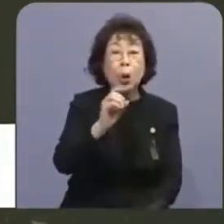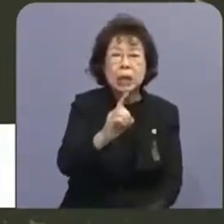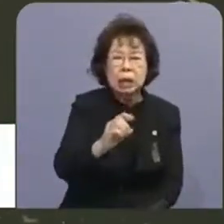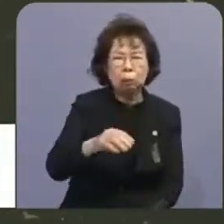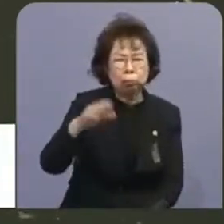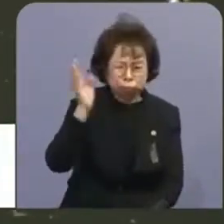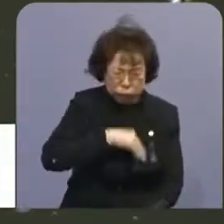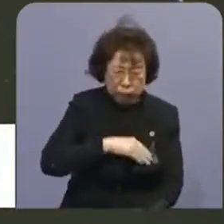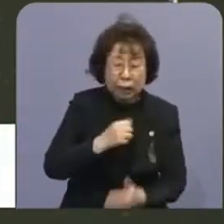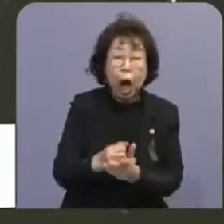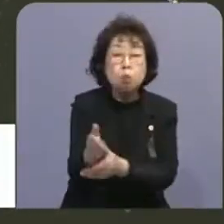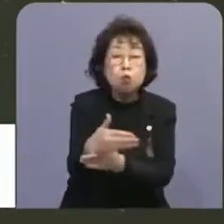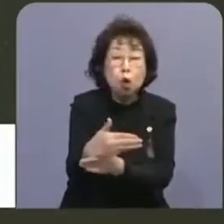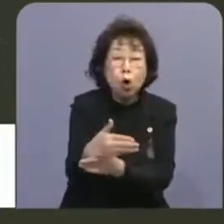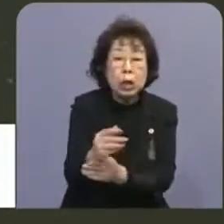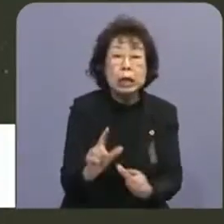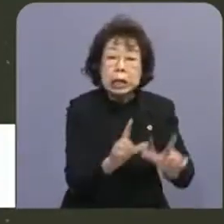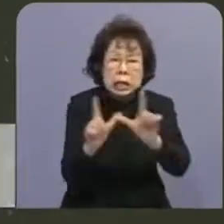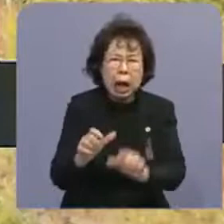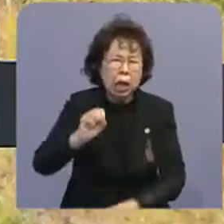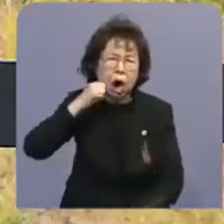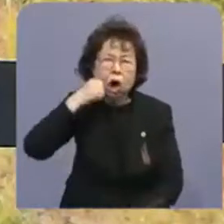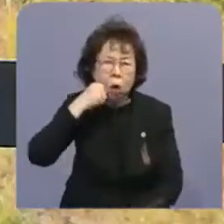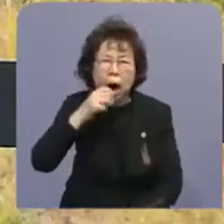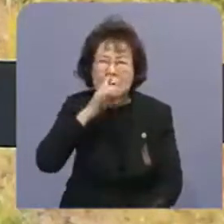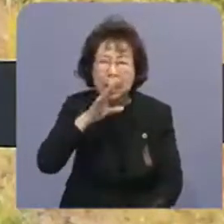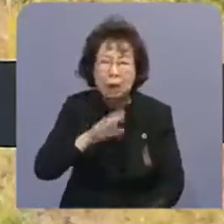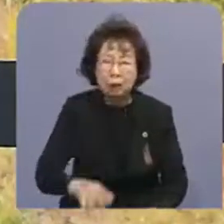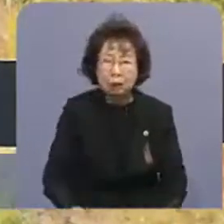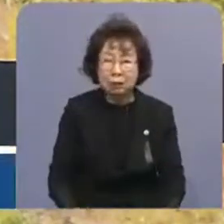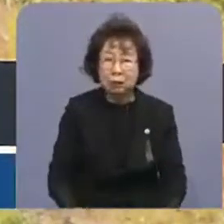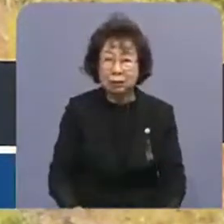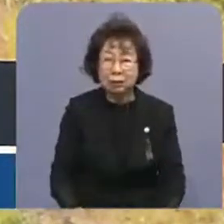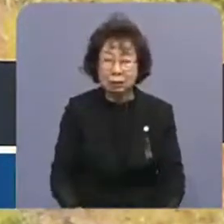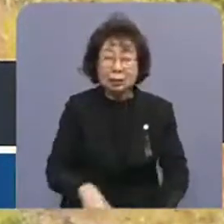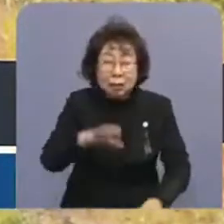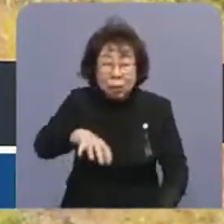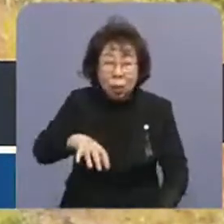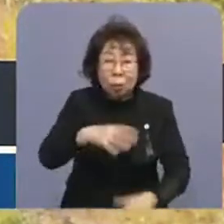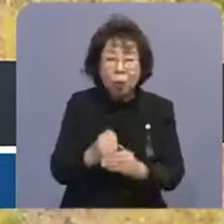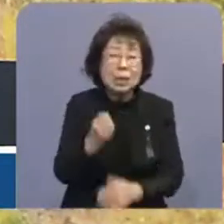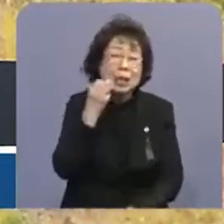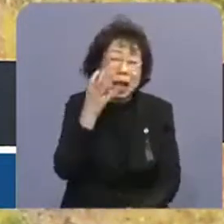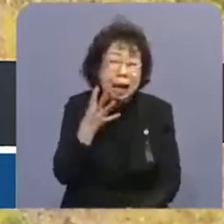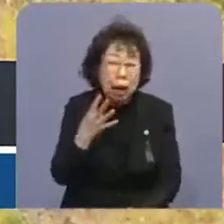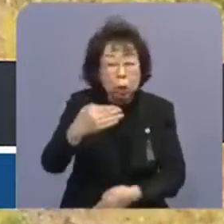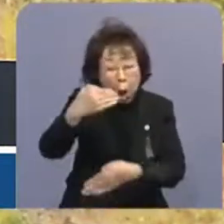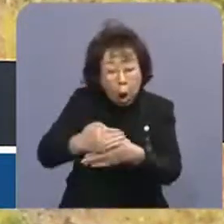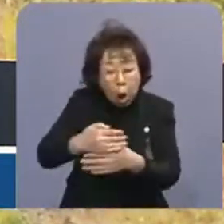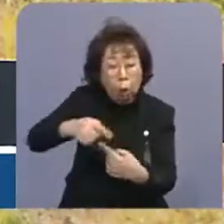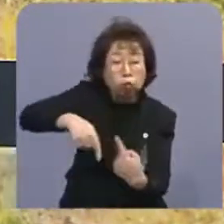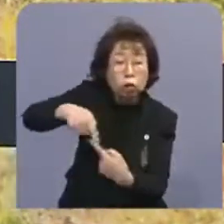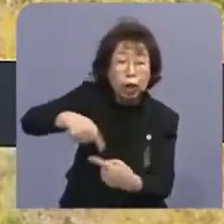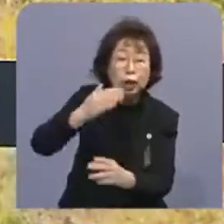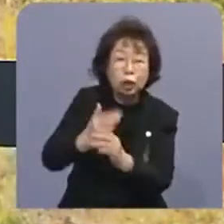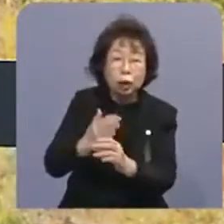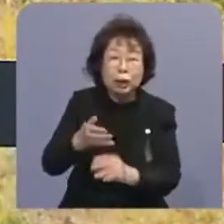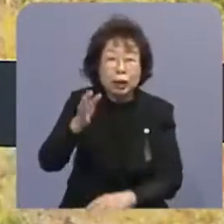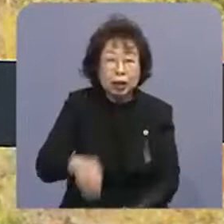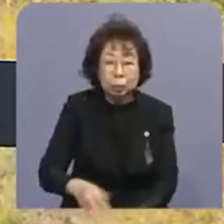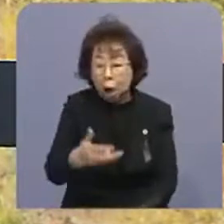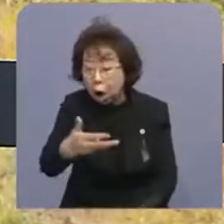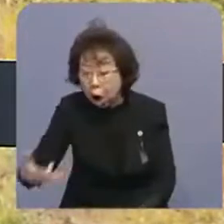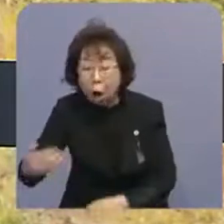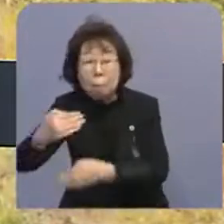4급수로 물고기가 살기 어려운 수준입니다 보도 이후 이곳 맥도수문은 4개월 동안 다시 운영에 들어갔는데요 하지만 하고